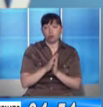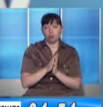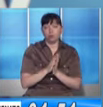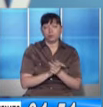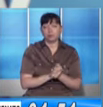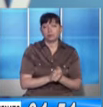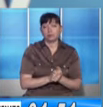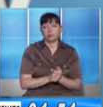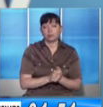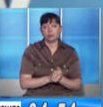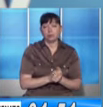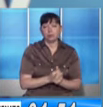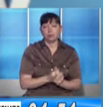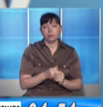ne